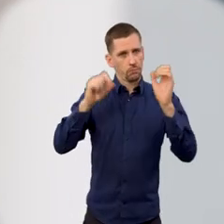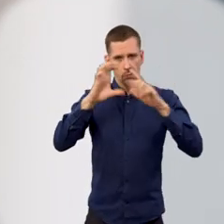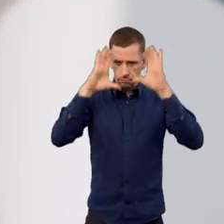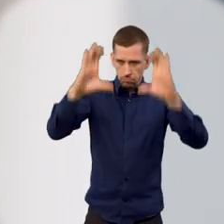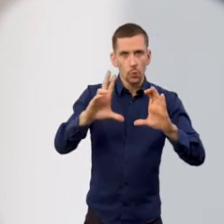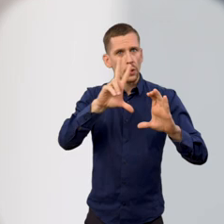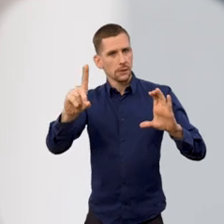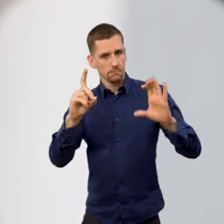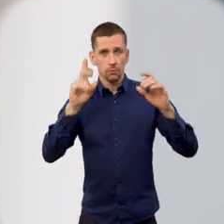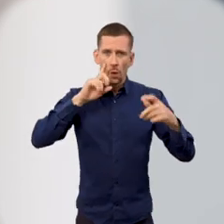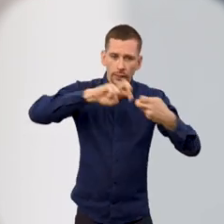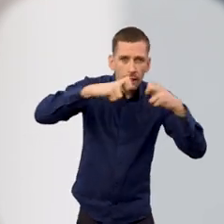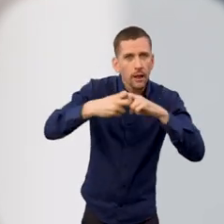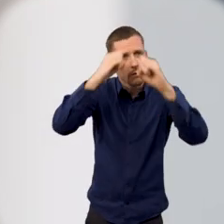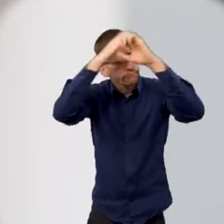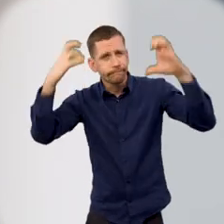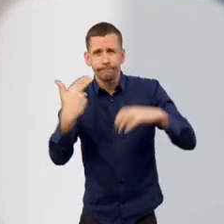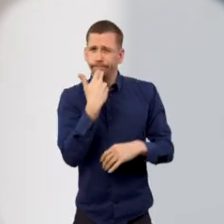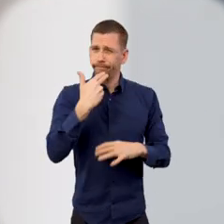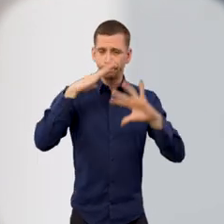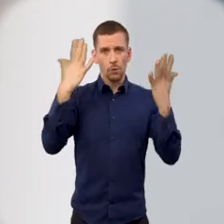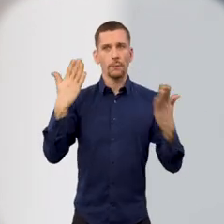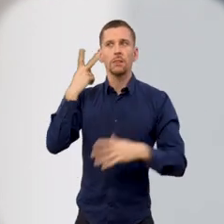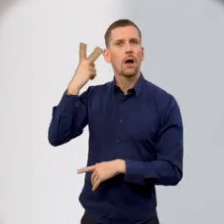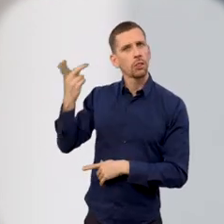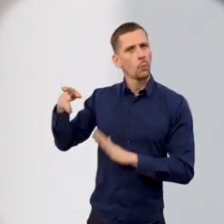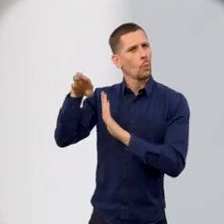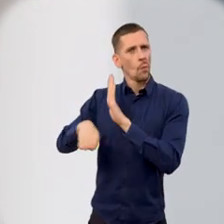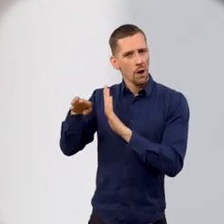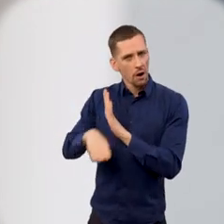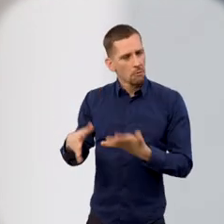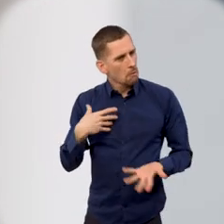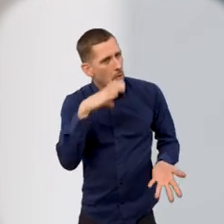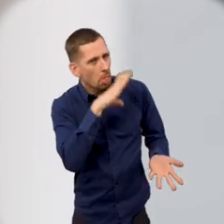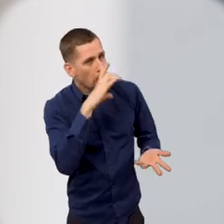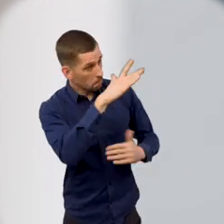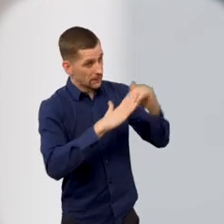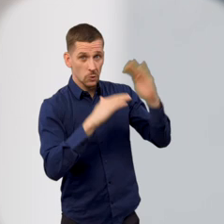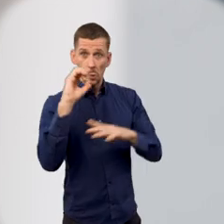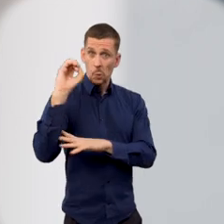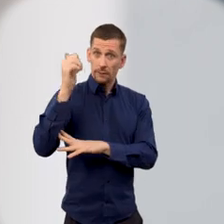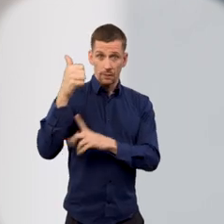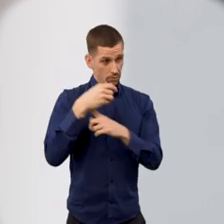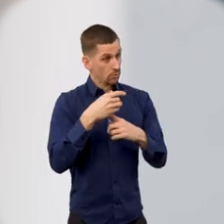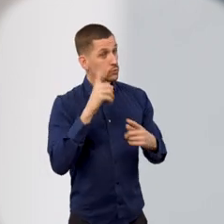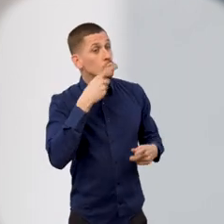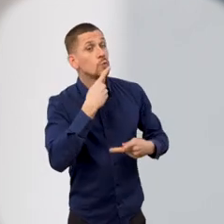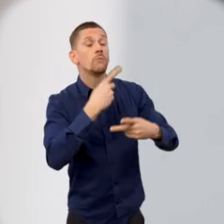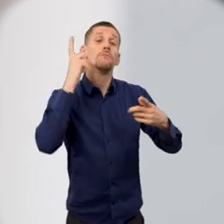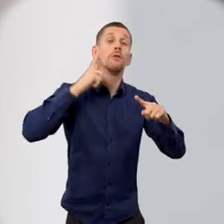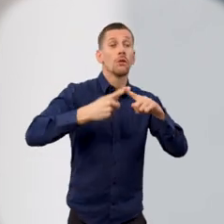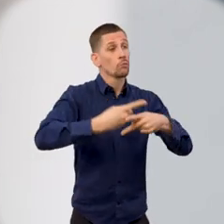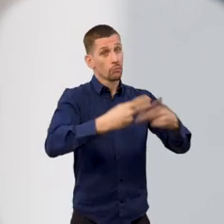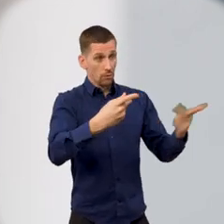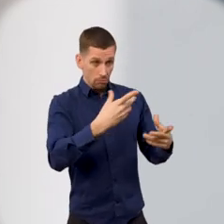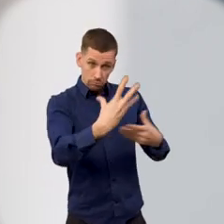n'est pas linéaire comme celle des entendants. Alors, c'est-à-dire que les métiers du numérique sont particulièrement appropriés à ce public sourd et